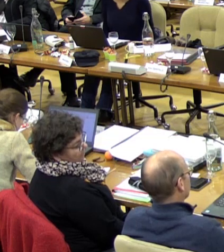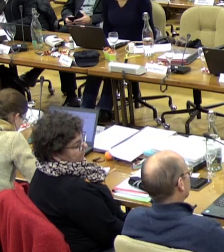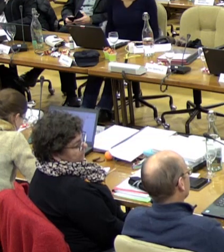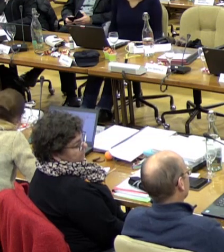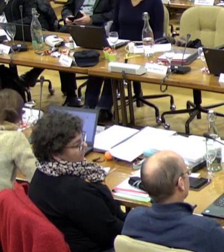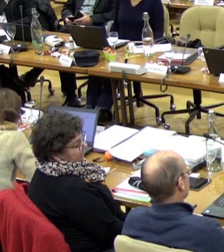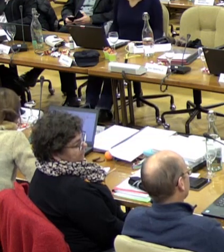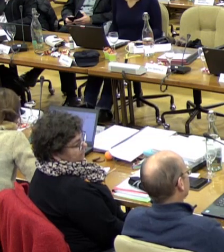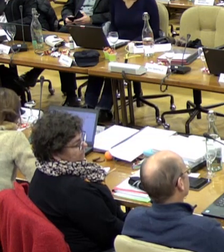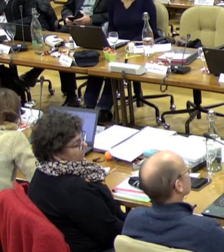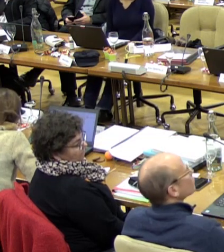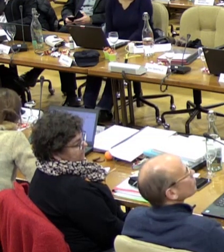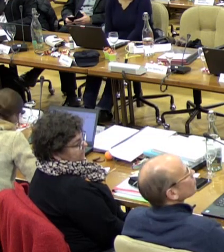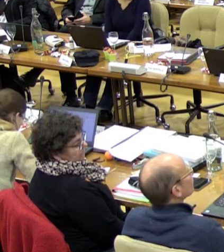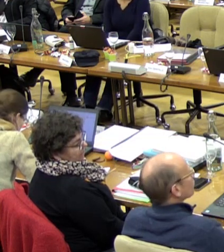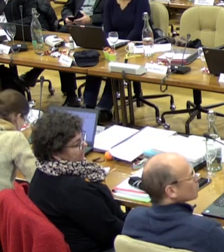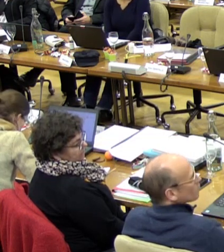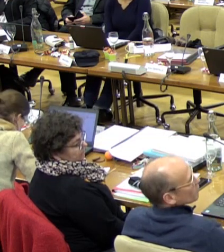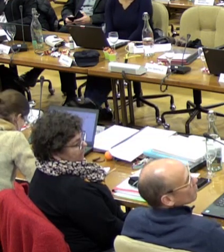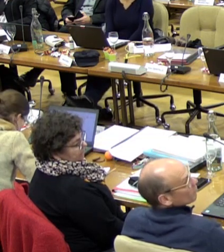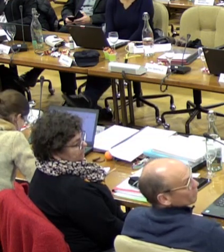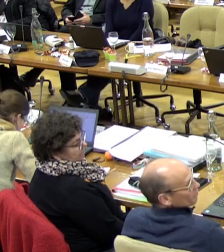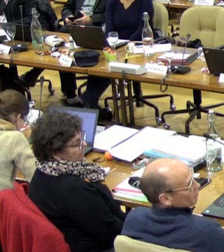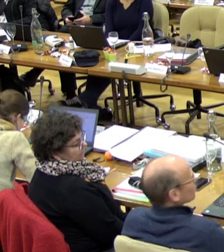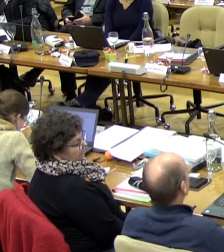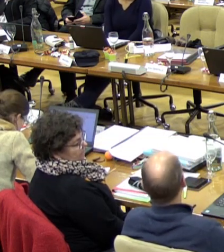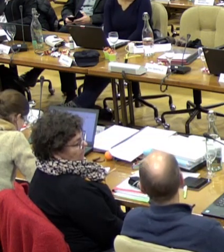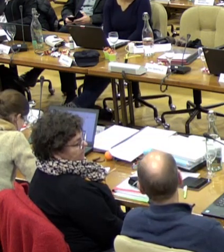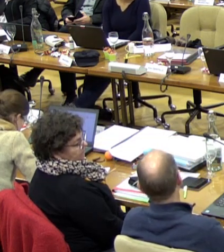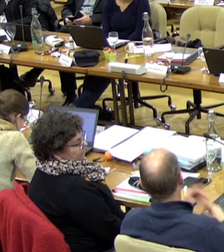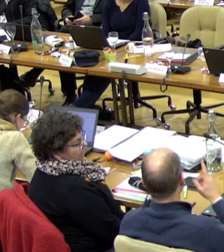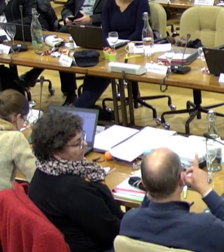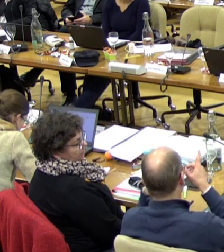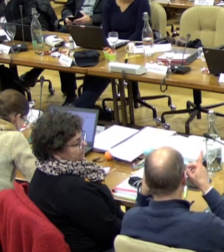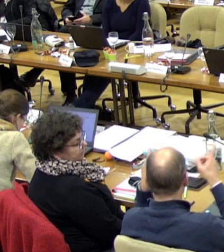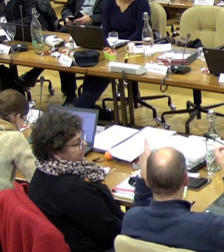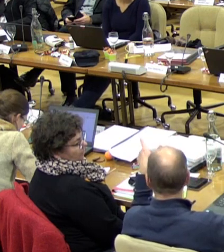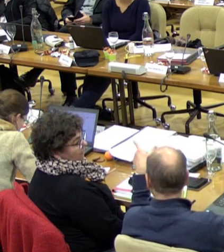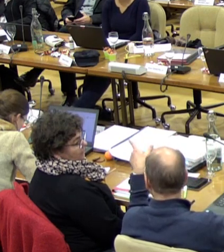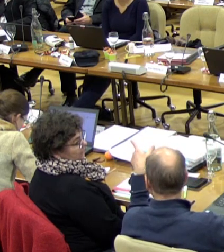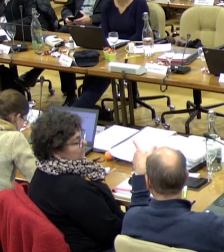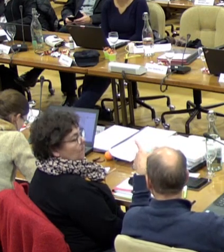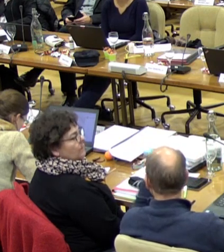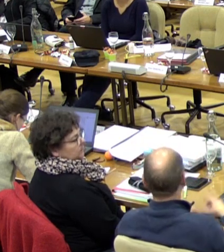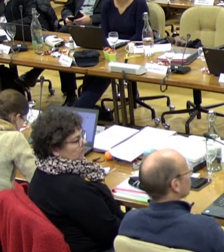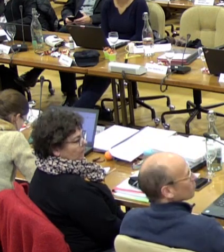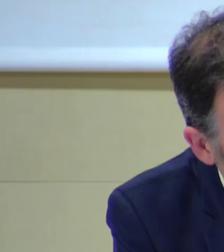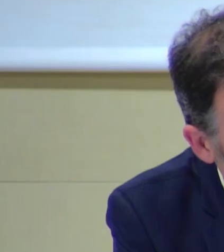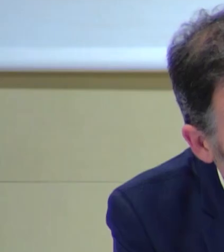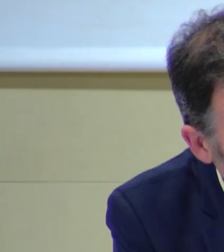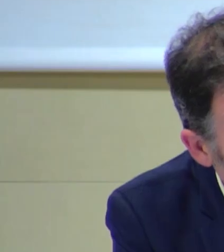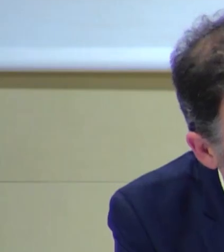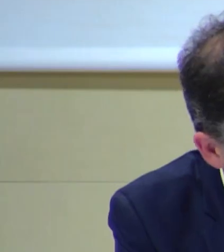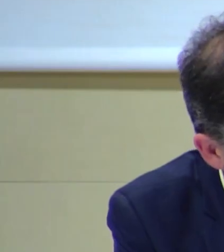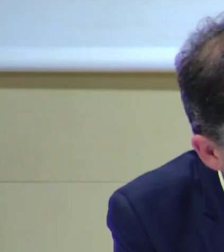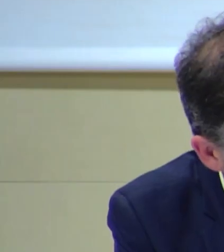vrai sur chaque ap mais surprise ap je crains que ce soit pas possible parce qu'en fait il ya qu un tiret